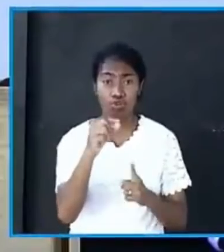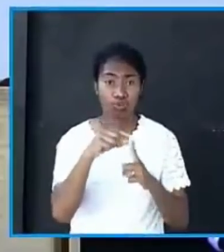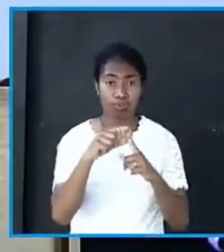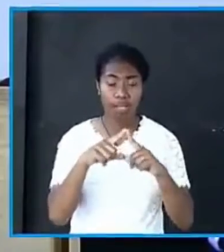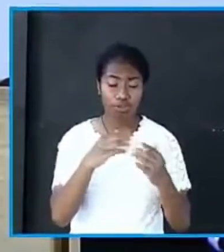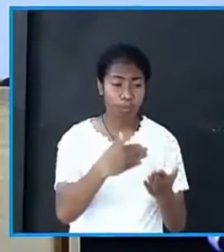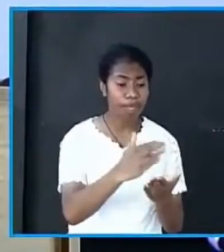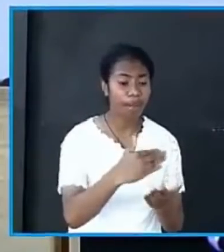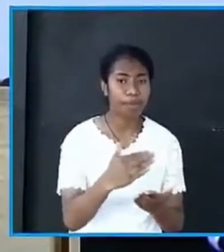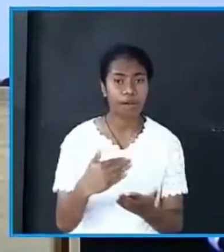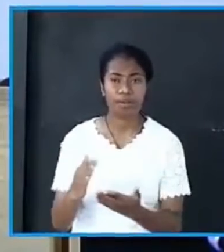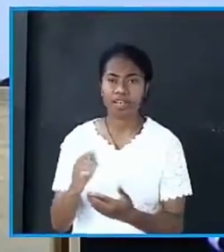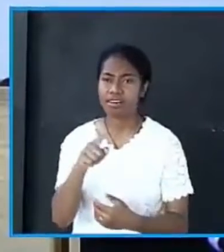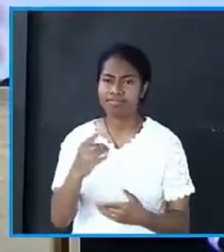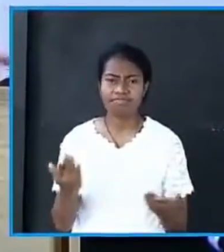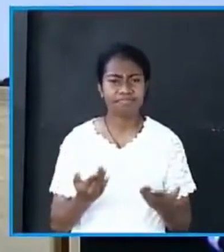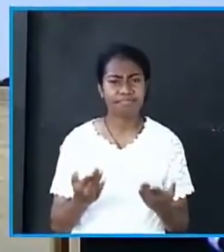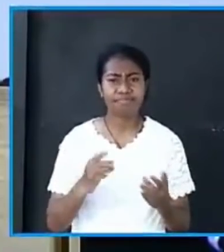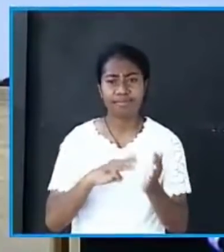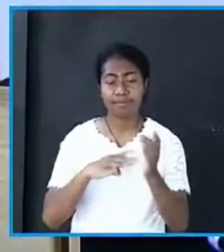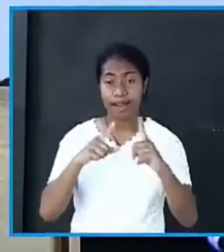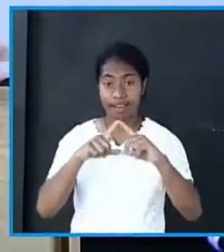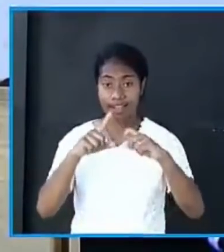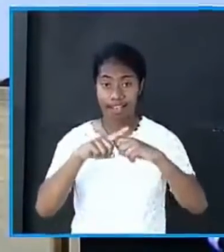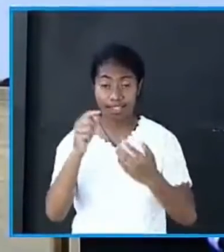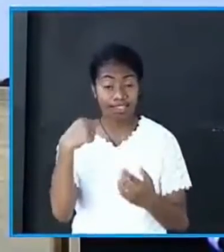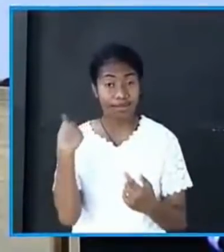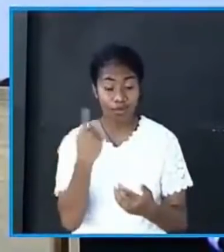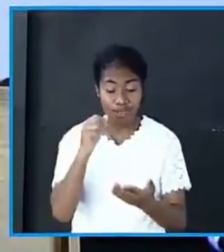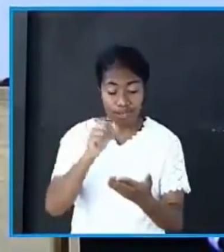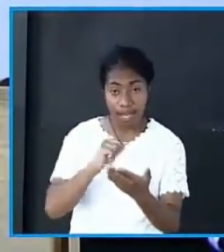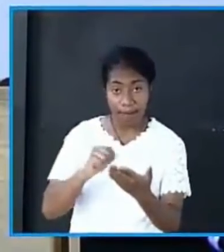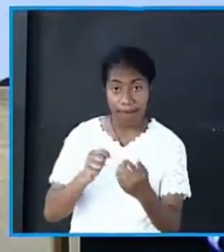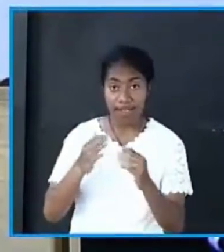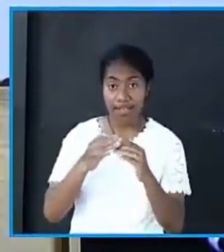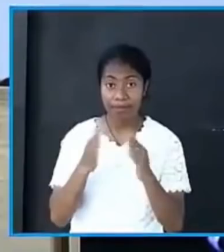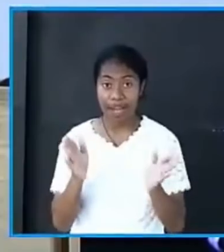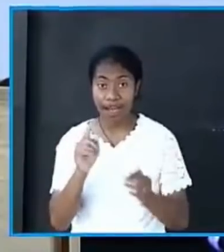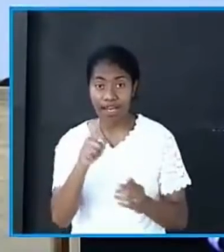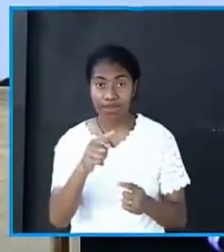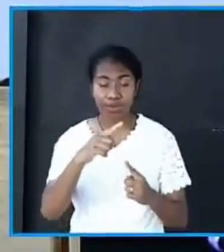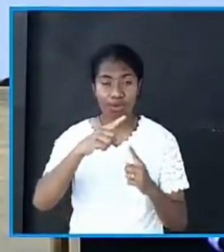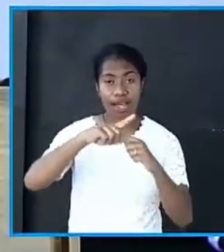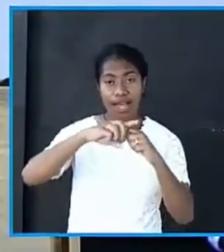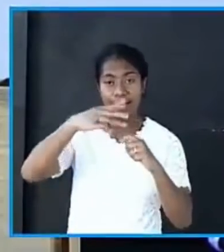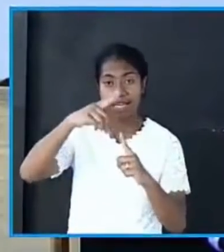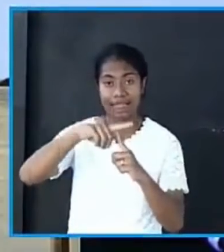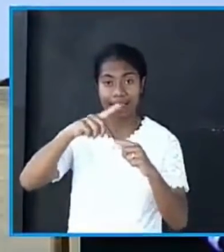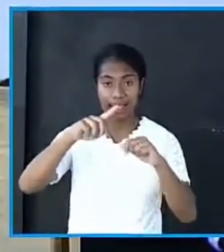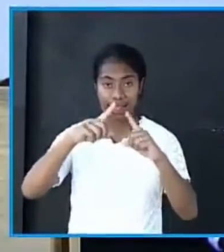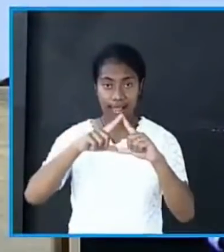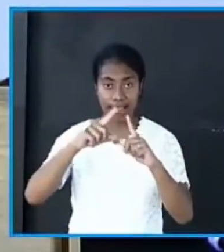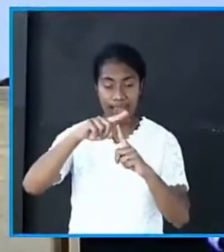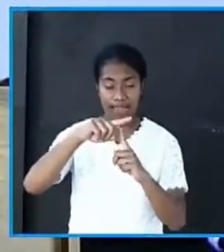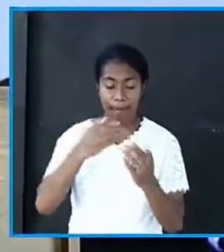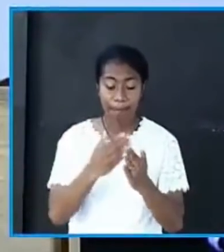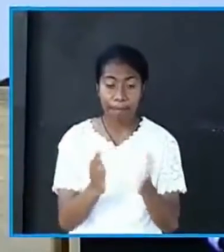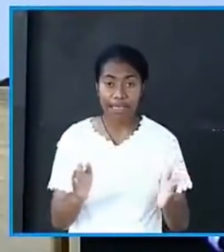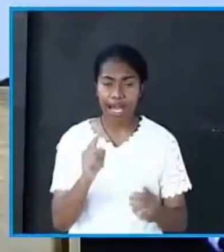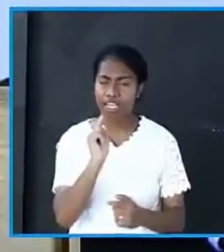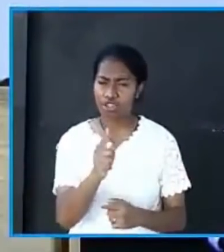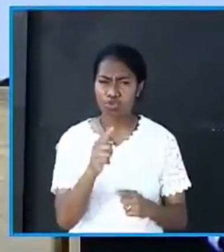pada ini ini ini ini ini maka gambar dibedakan secara ketat dengan rupa gambar bukan